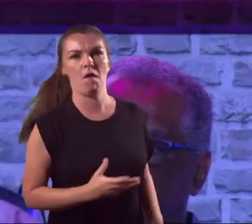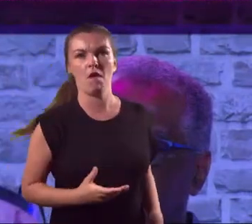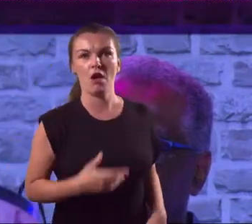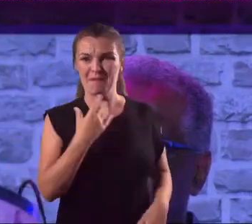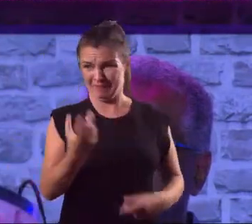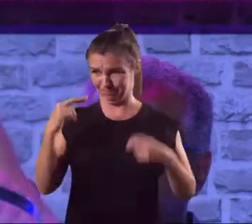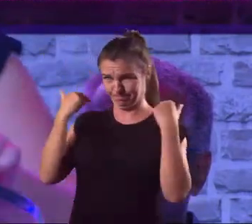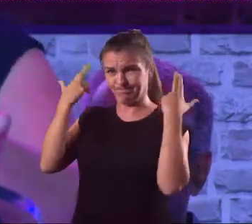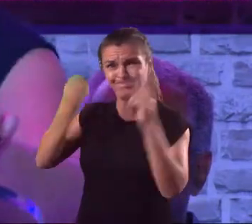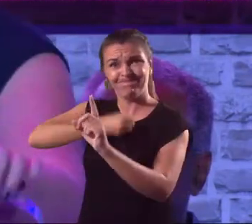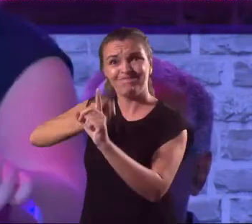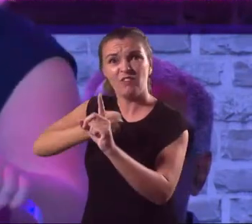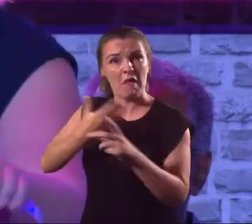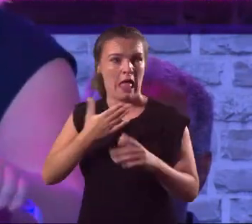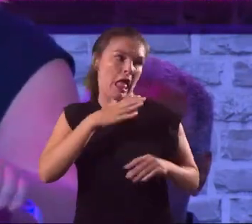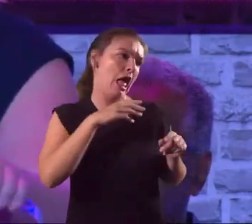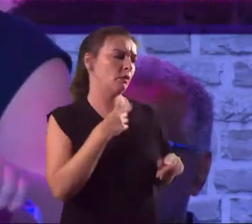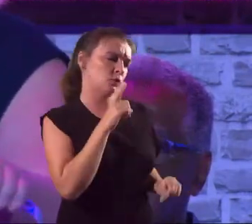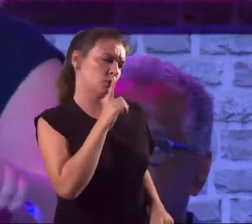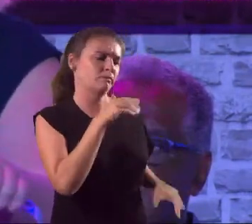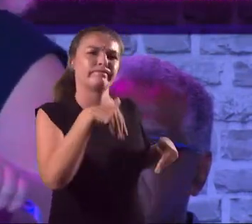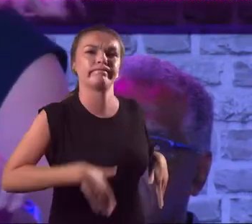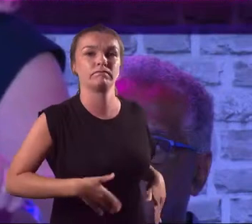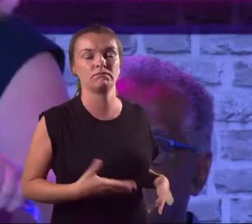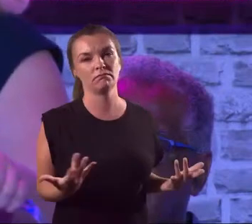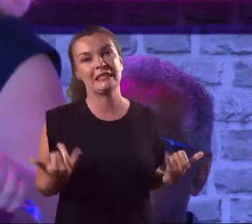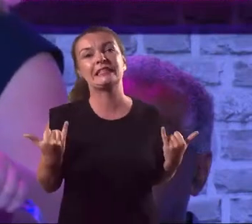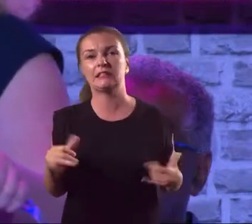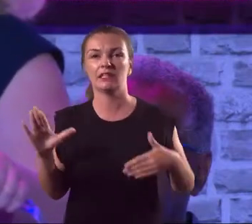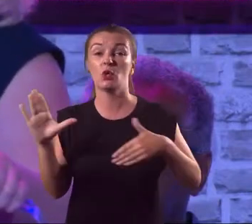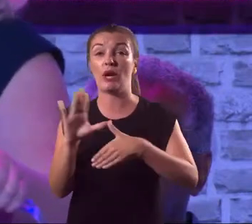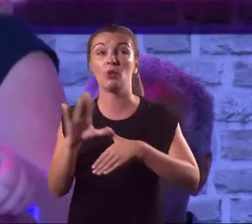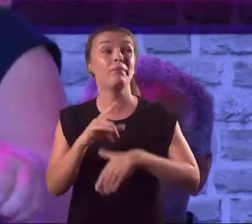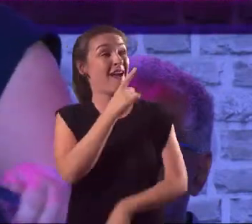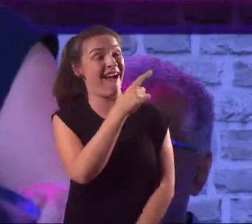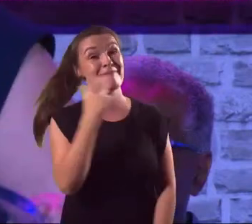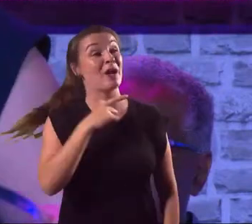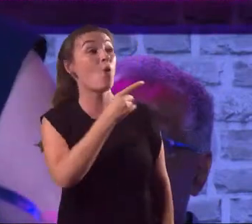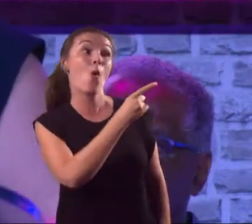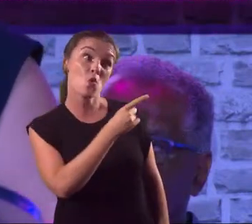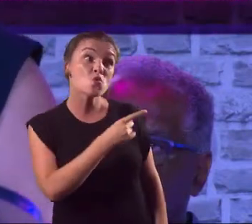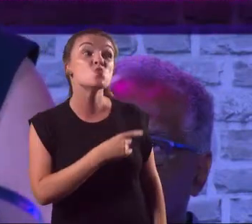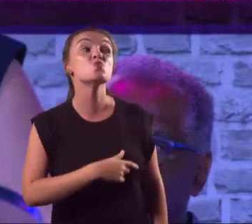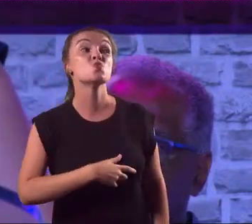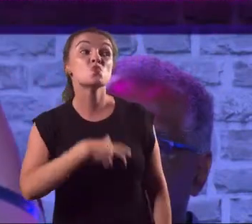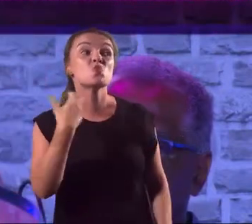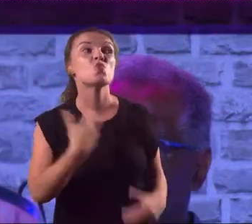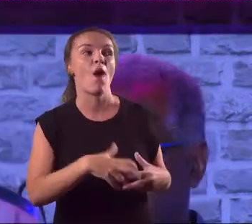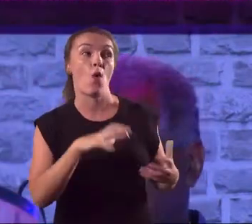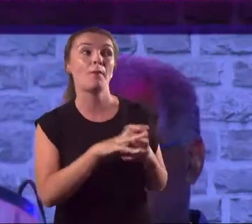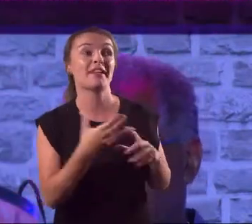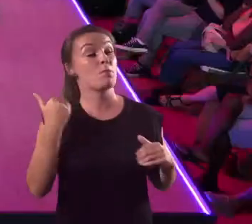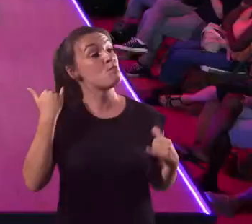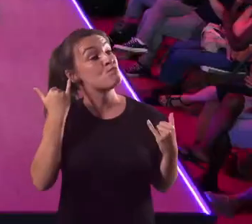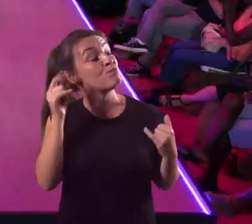sont portées. Eh bien, je le dis à Macron, ici en Guadeloupe, il est mal barré, parce que la Guadeloupe ne baisse pas la